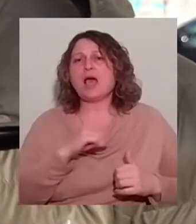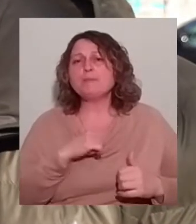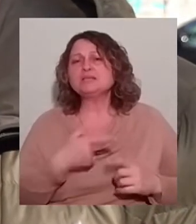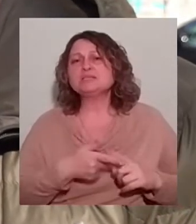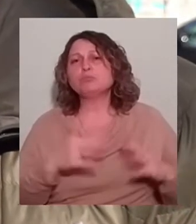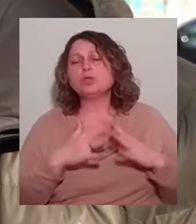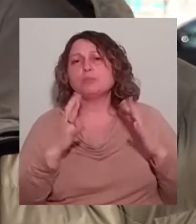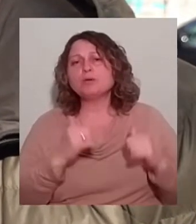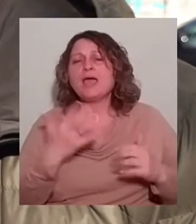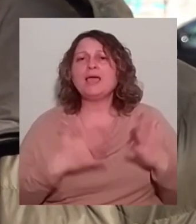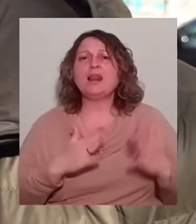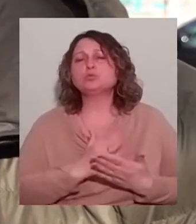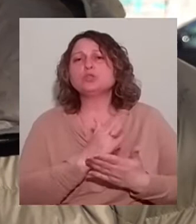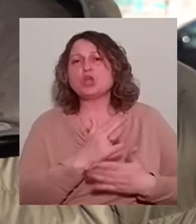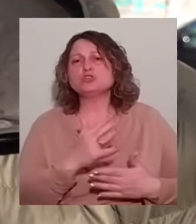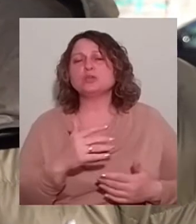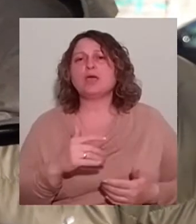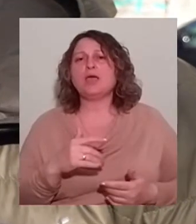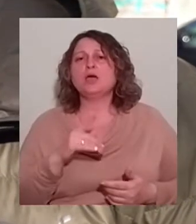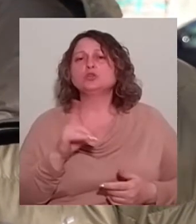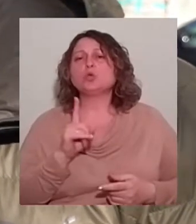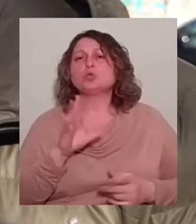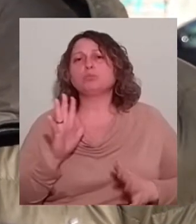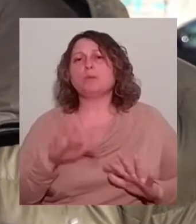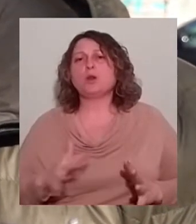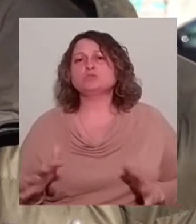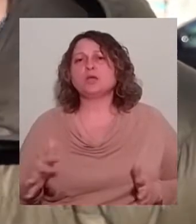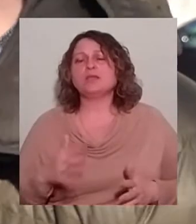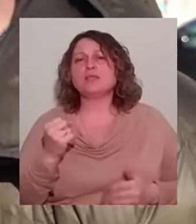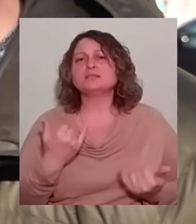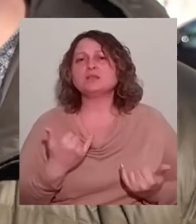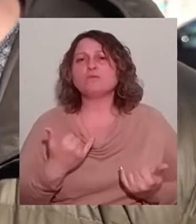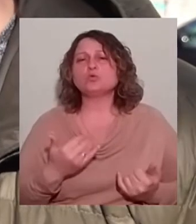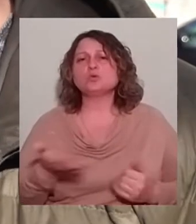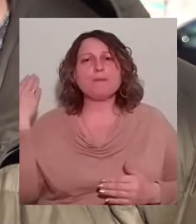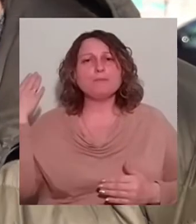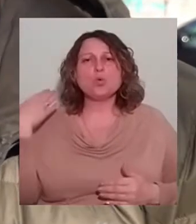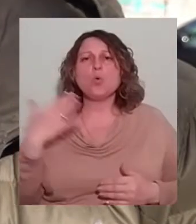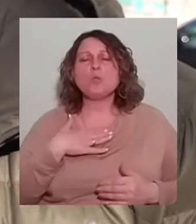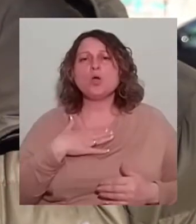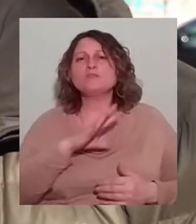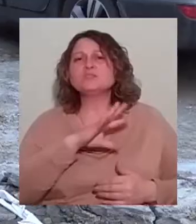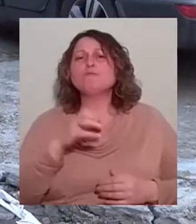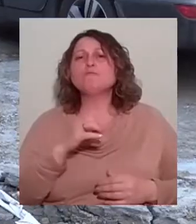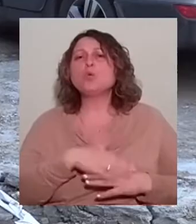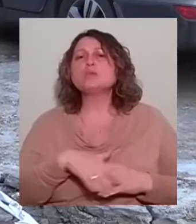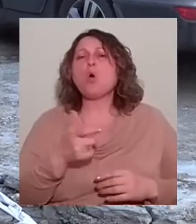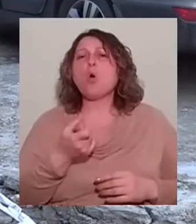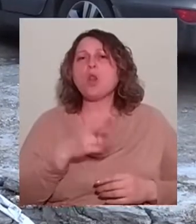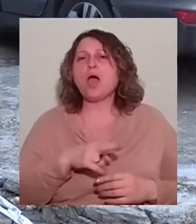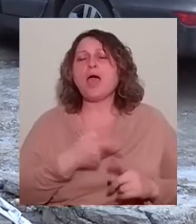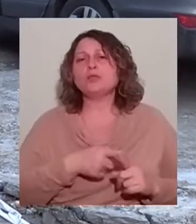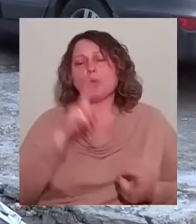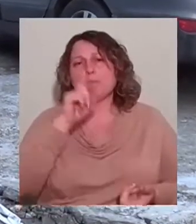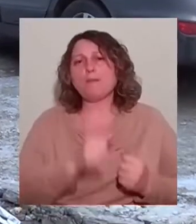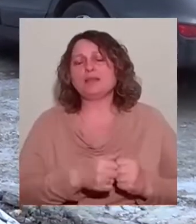підуть тріщини, щось з ними почне коїтися. На сьогодні за мною, ну, майже вся вулиця Голя – це пам'ятки архітектури. Нагляд за